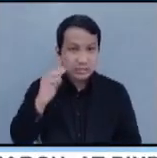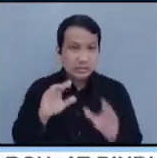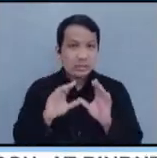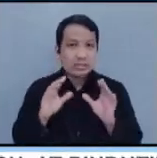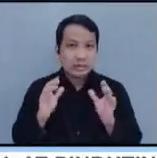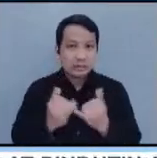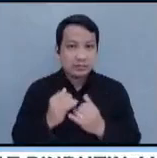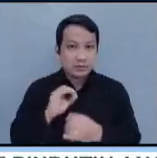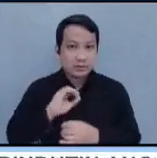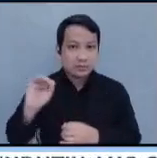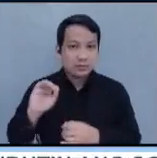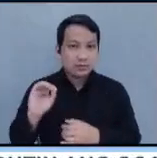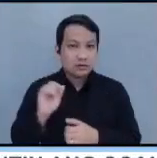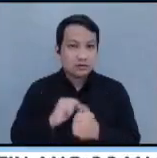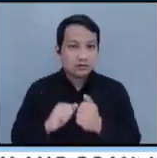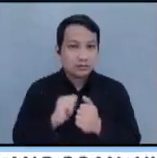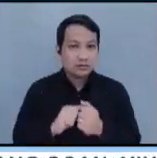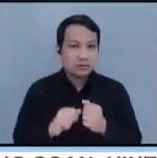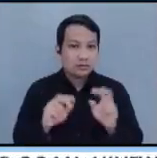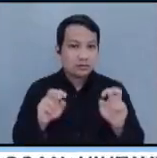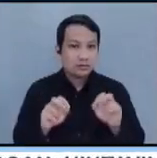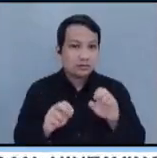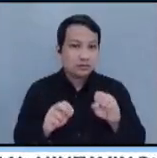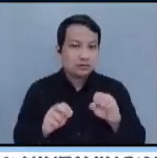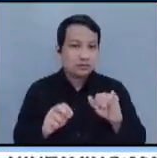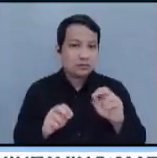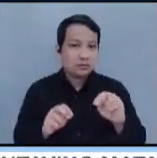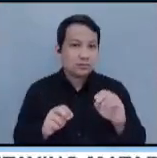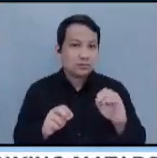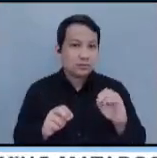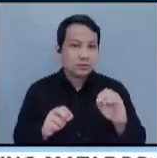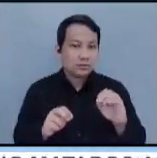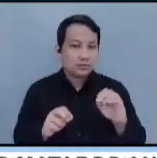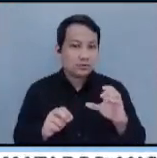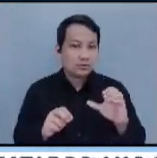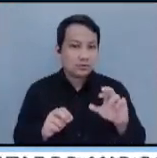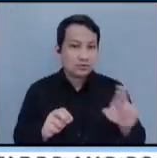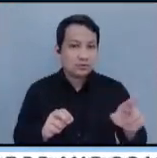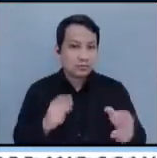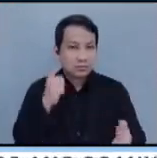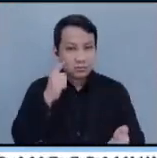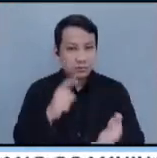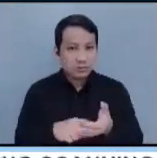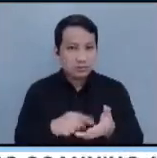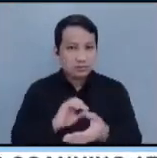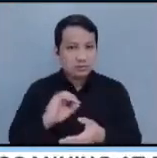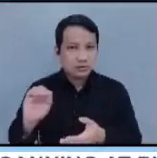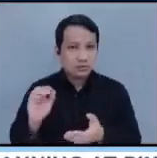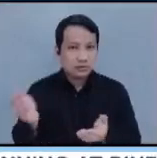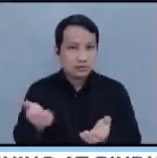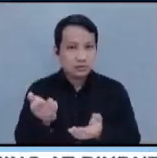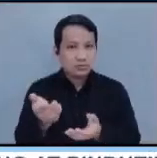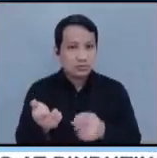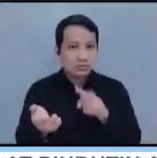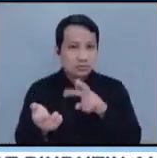ano yung Na registered sa yung mayari bar kayo na